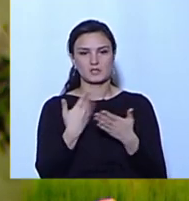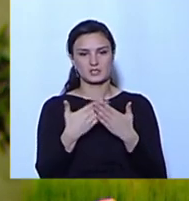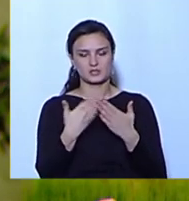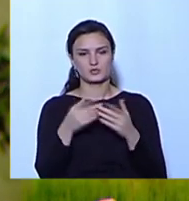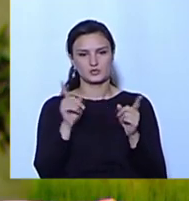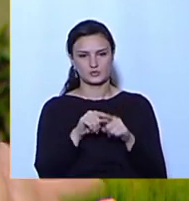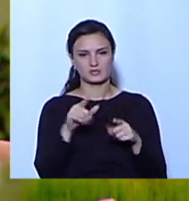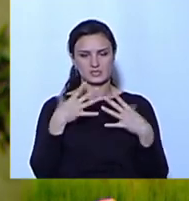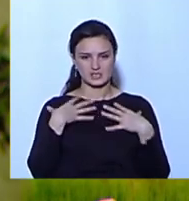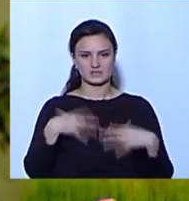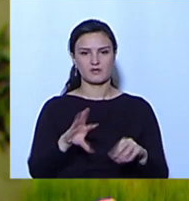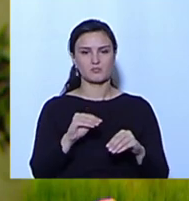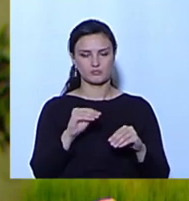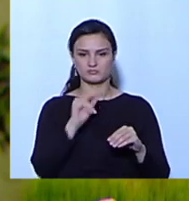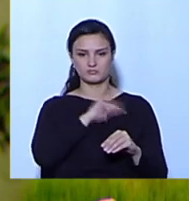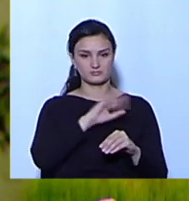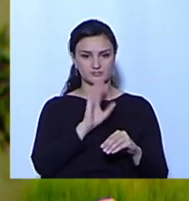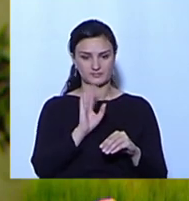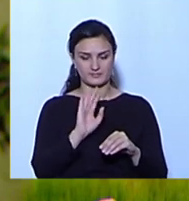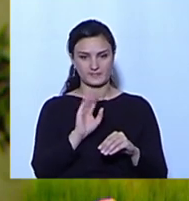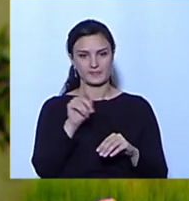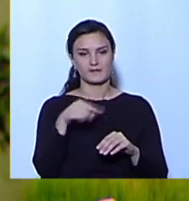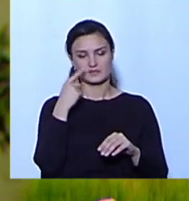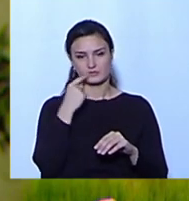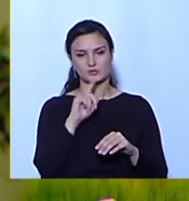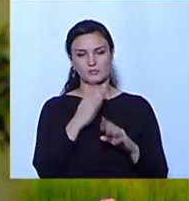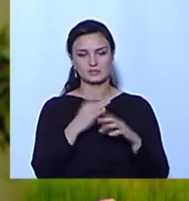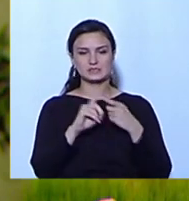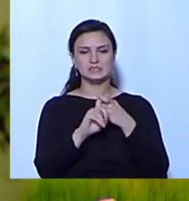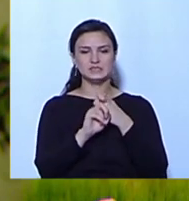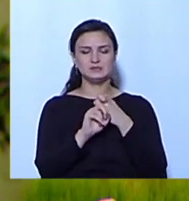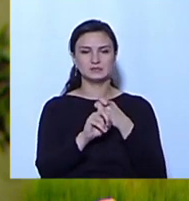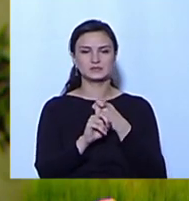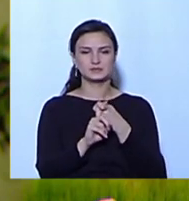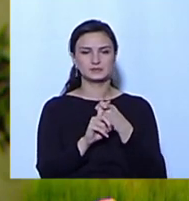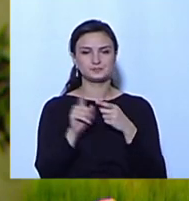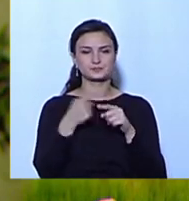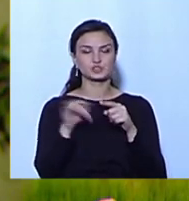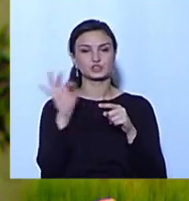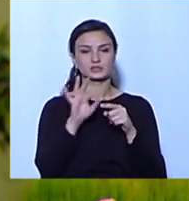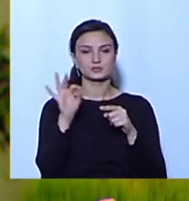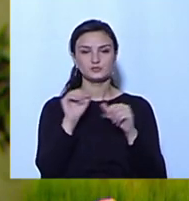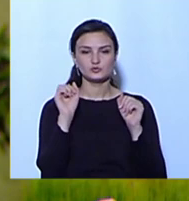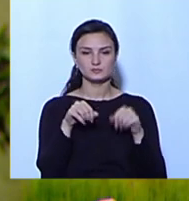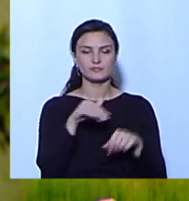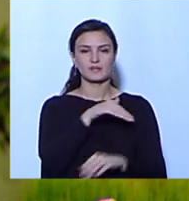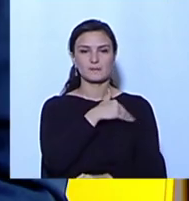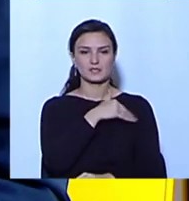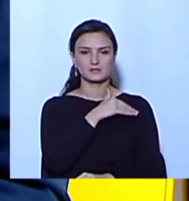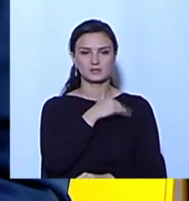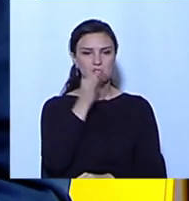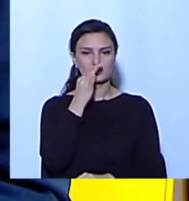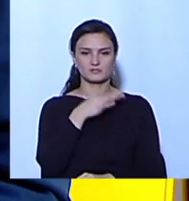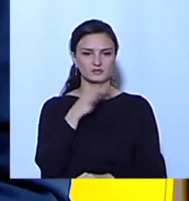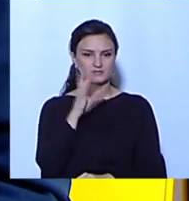შორის წელს ქვემოთ მოწყდა. თქვენ ბრძანეთ რომ არის ინფექციები, რომელთა შესახებაც შეიძლება არც ტემპერატურამ